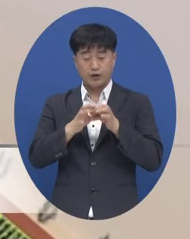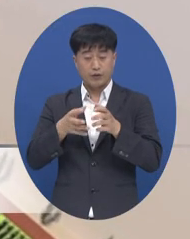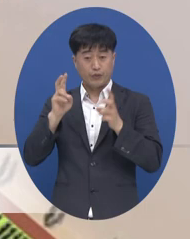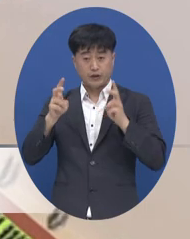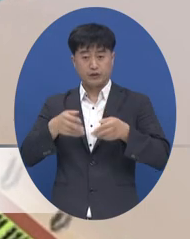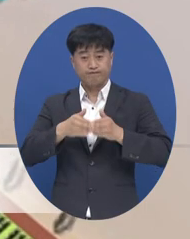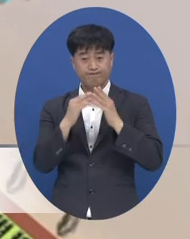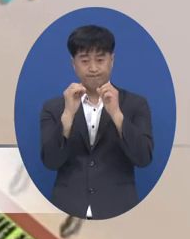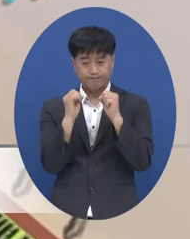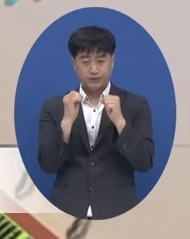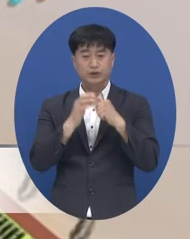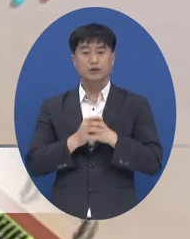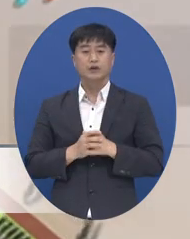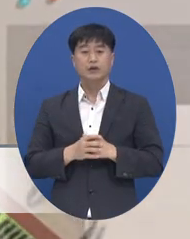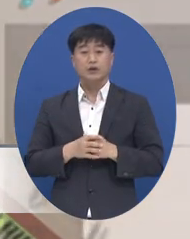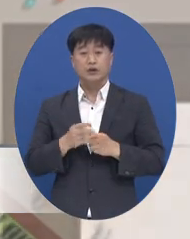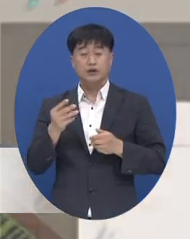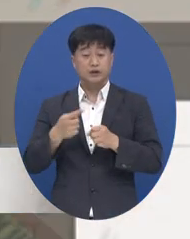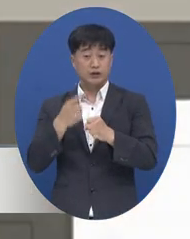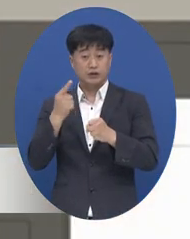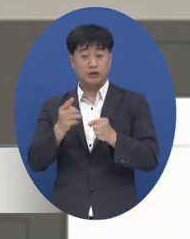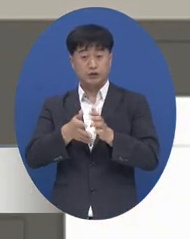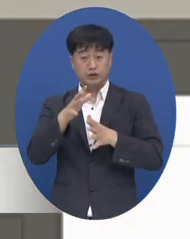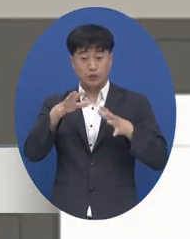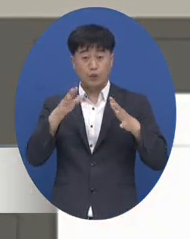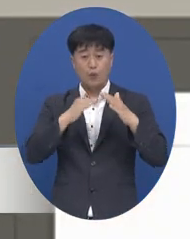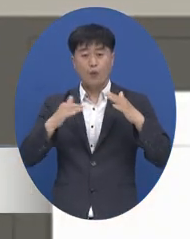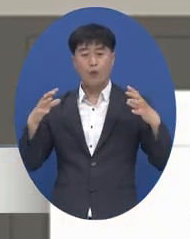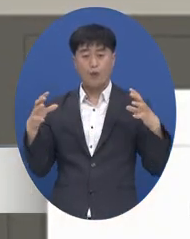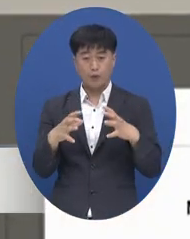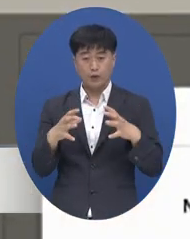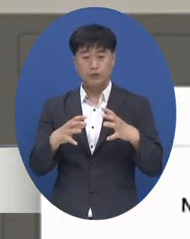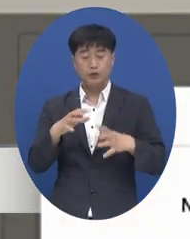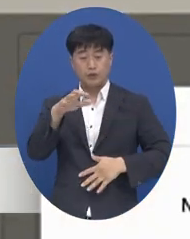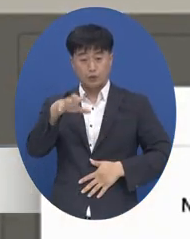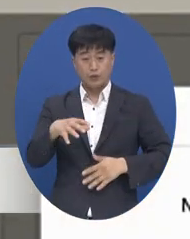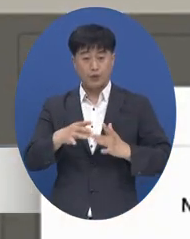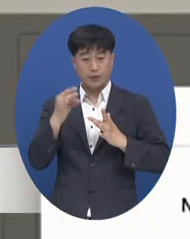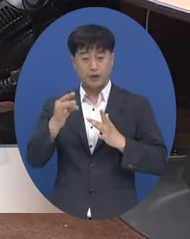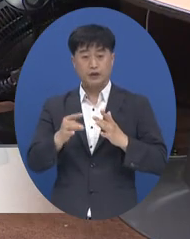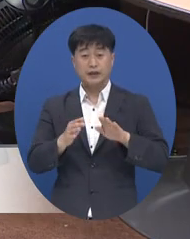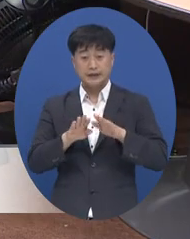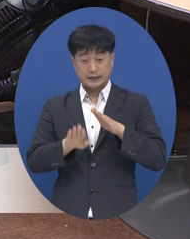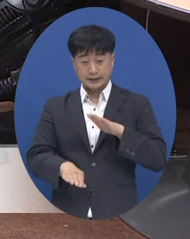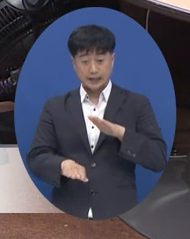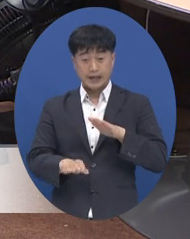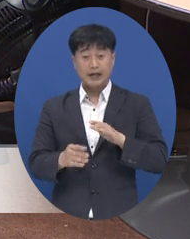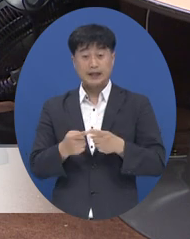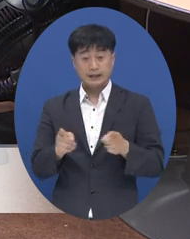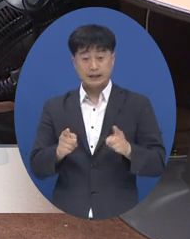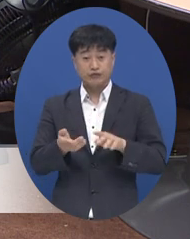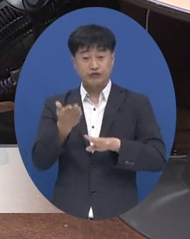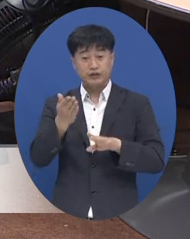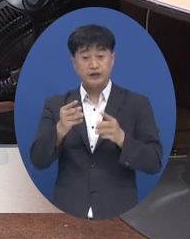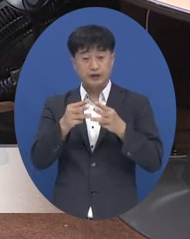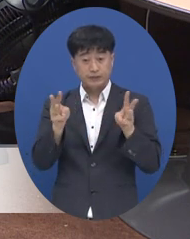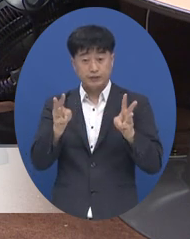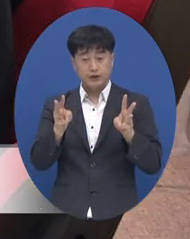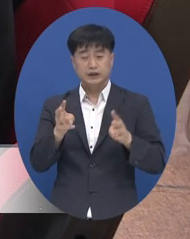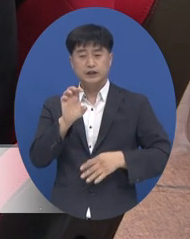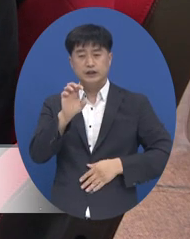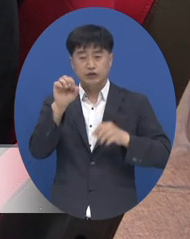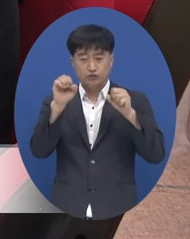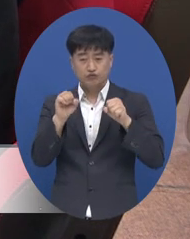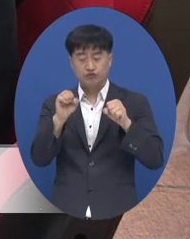지난해 시공 공모를 통해 이 예정지를 선정하고 지하 1층, 지상 3층 규모의 e스포츠